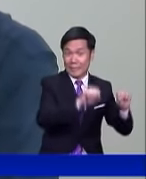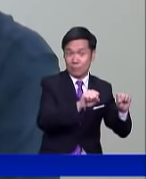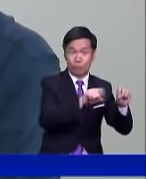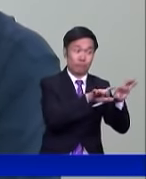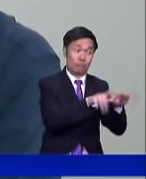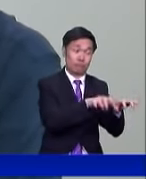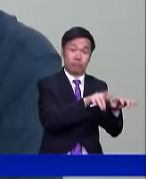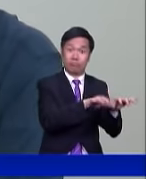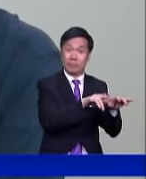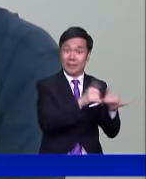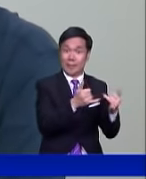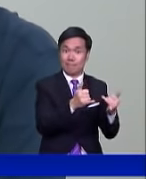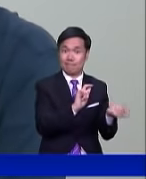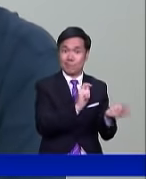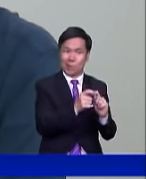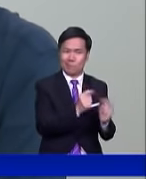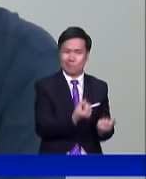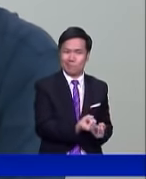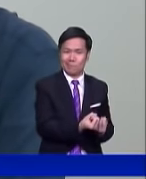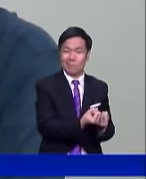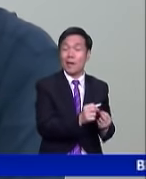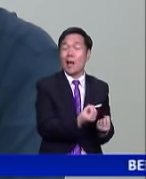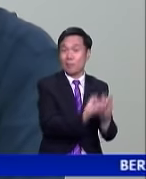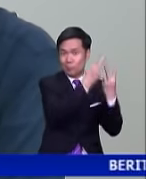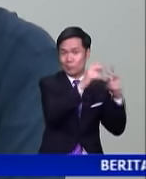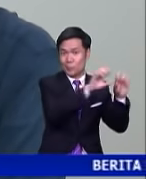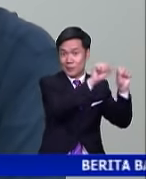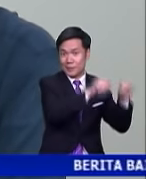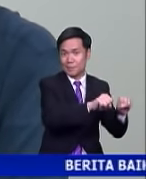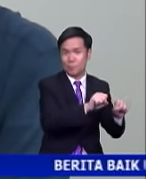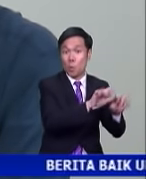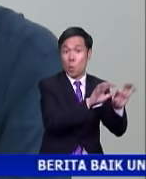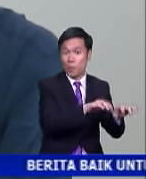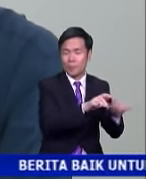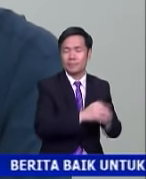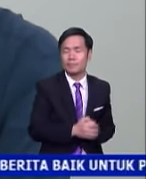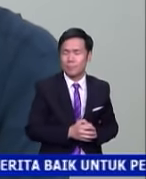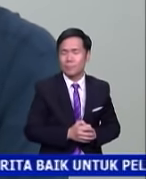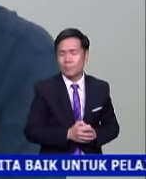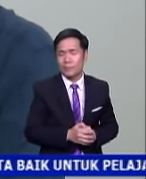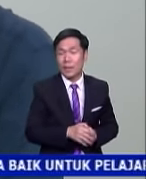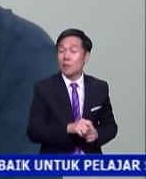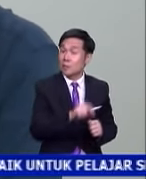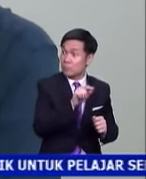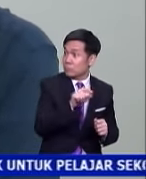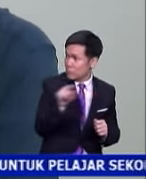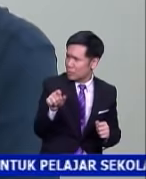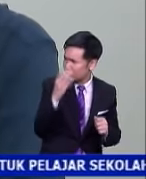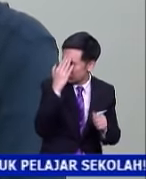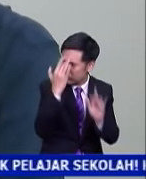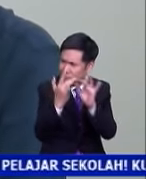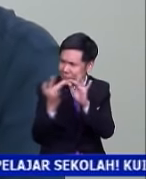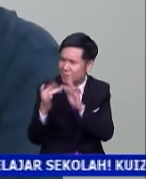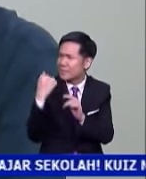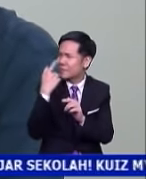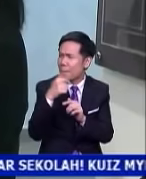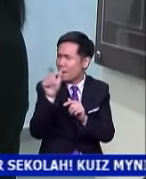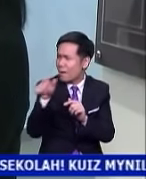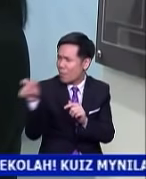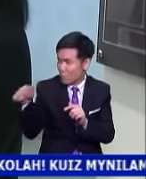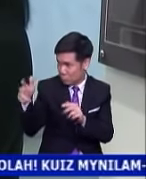yang telah pun kita masukkan, saya minta supaya dia dapat kontak dan tahu bahawa siapa orang yang sebenarnya.